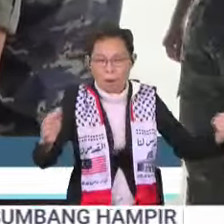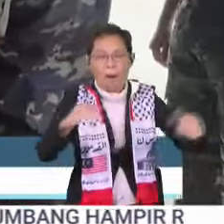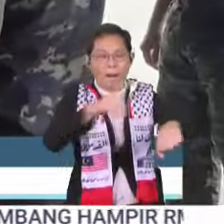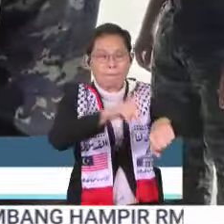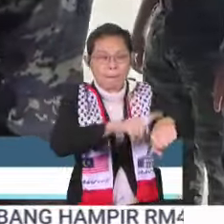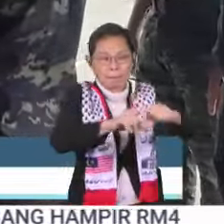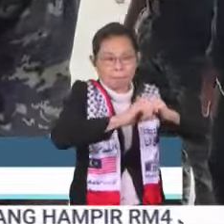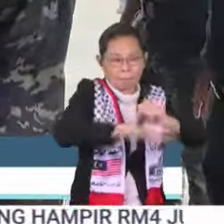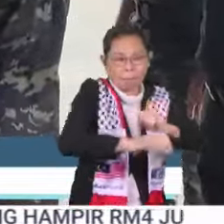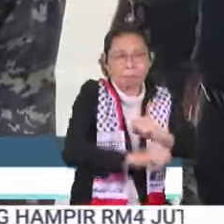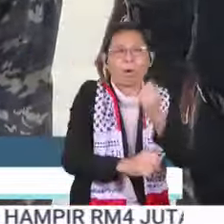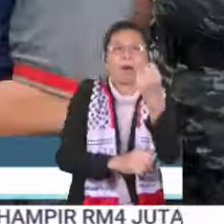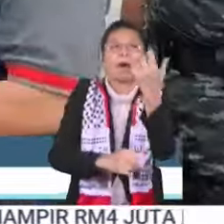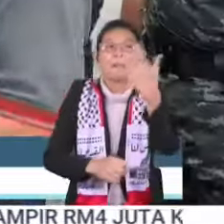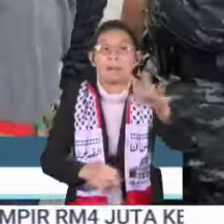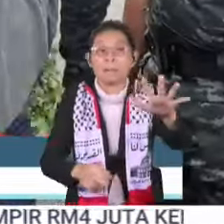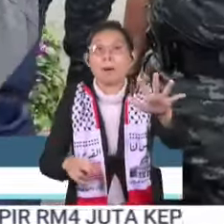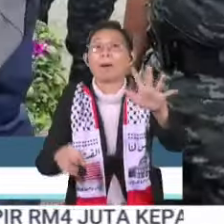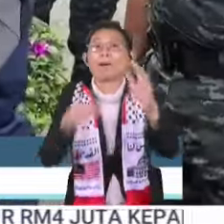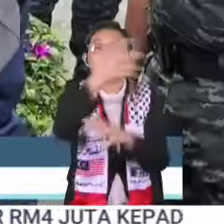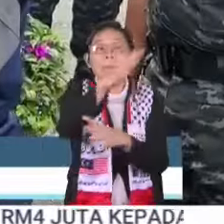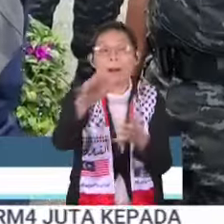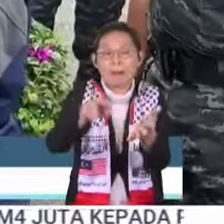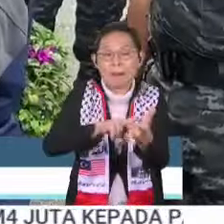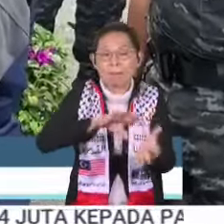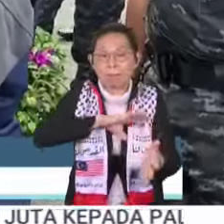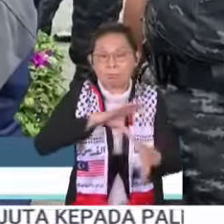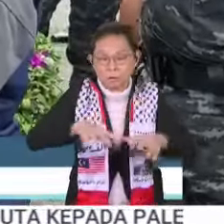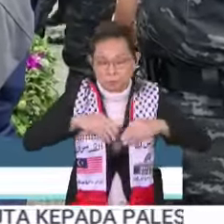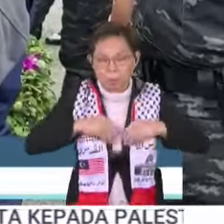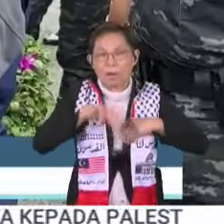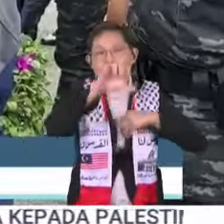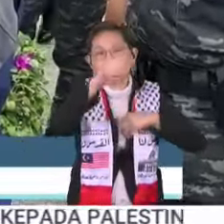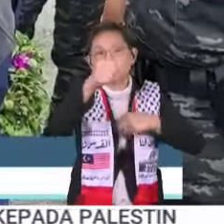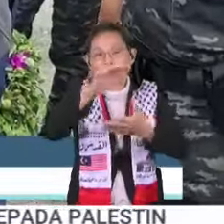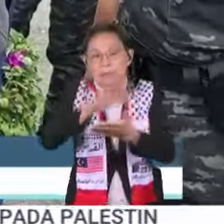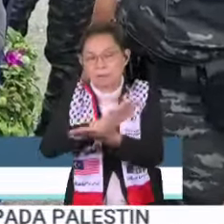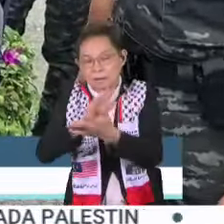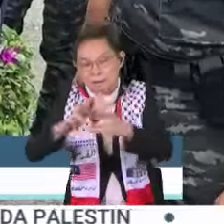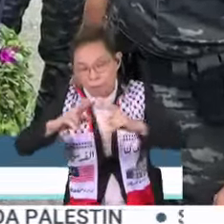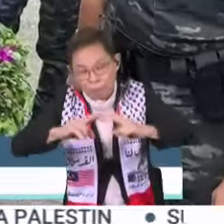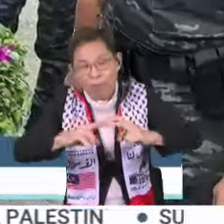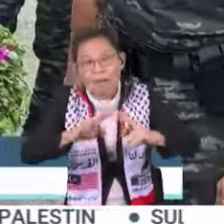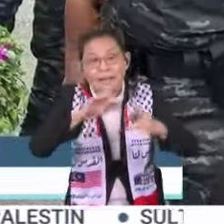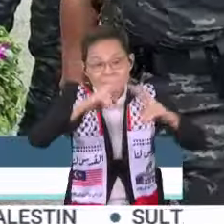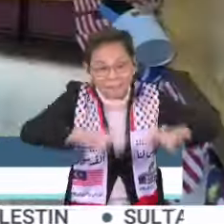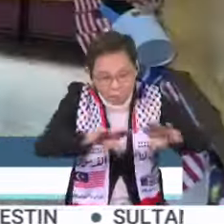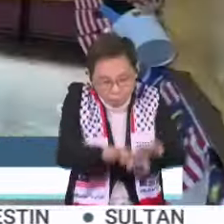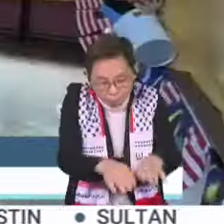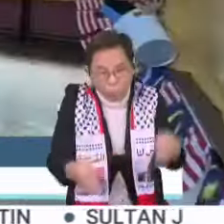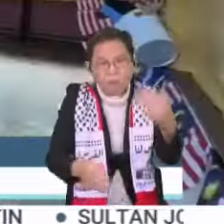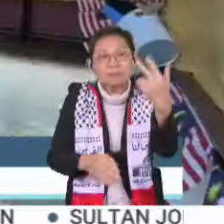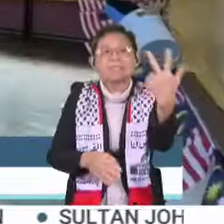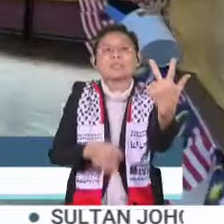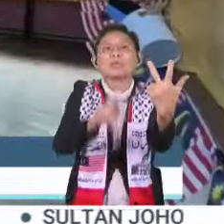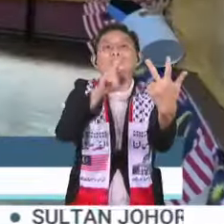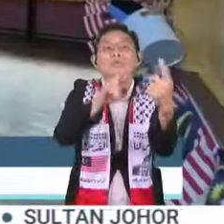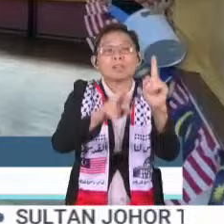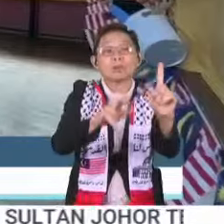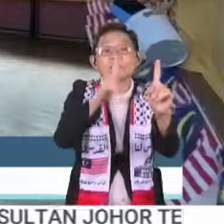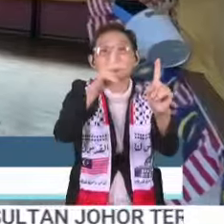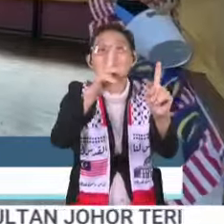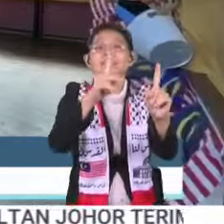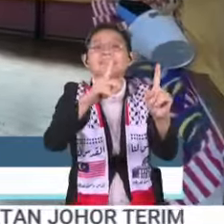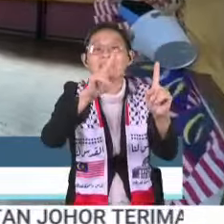tadi, sebanyak 15 laporan polis diterima dan 10 kertas siasatan dibuka. Ini termasuk satu kes 3R membabitkan